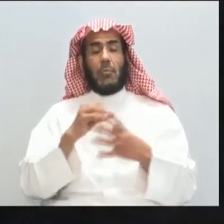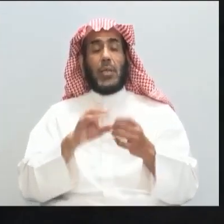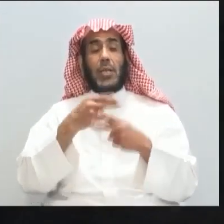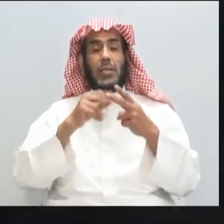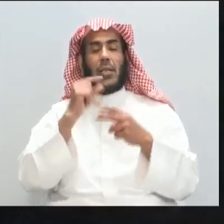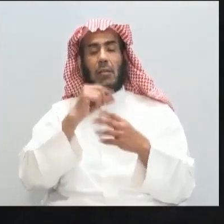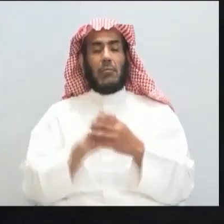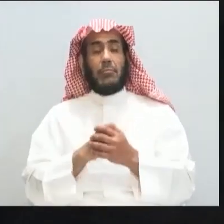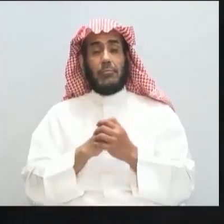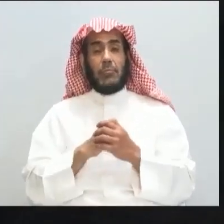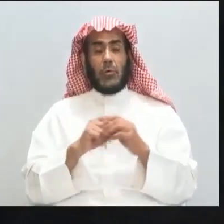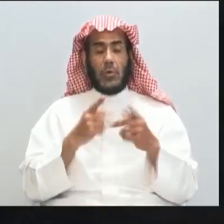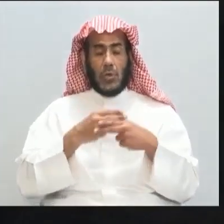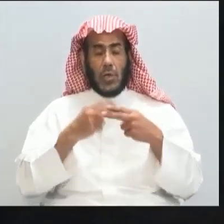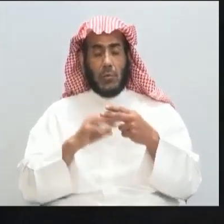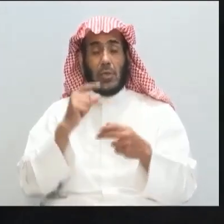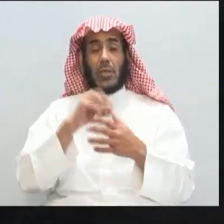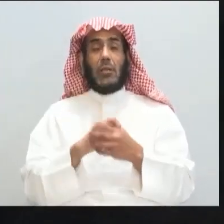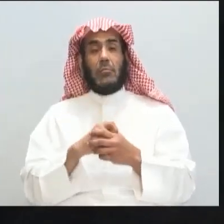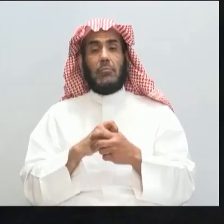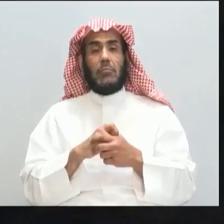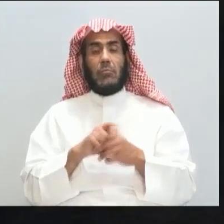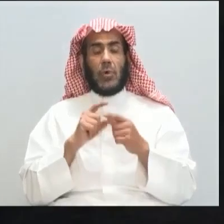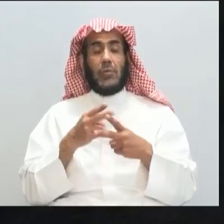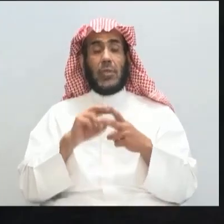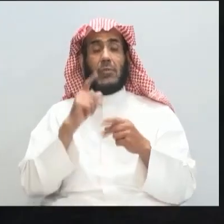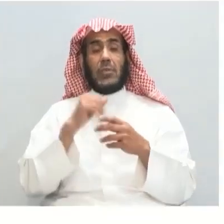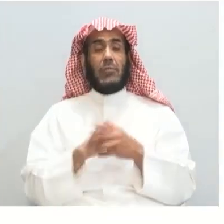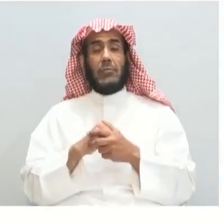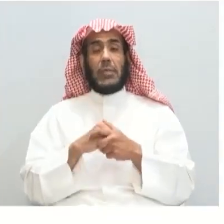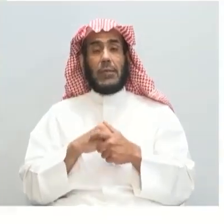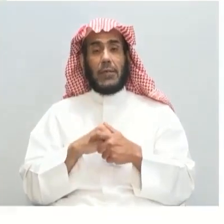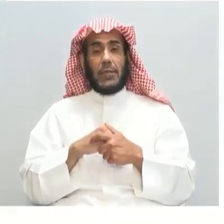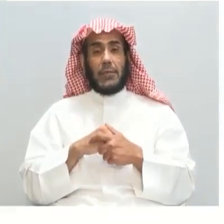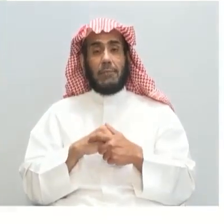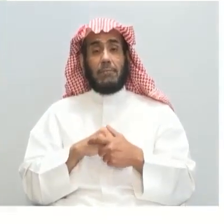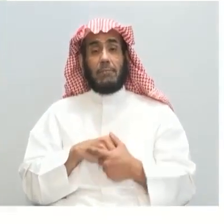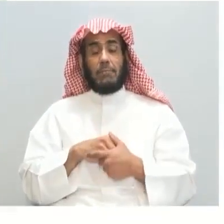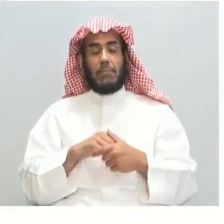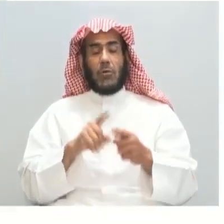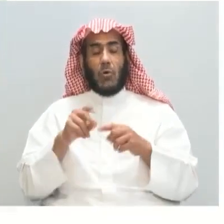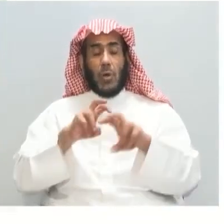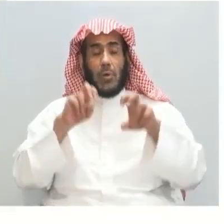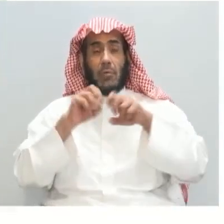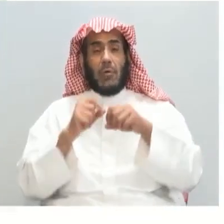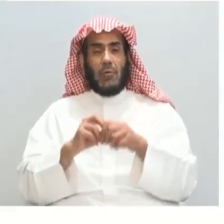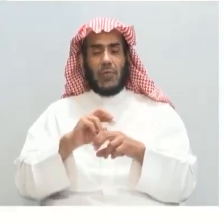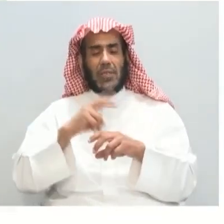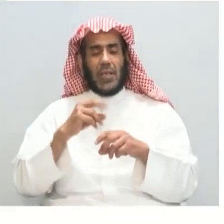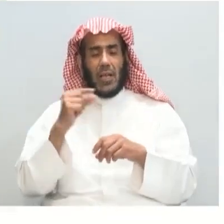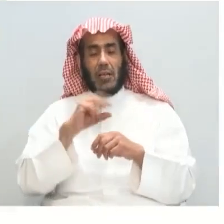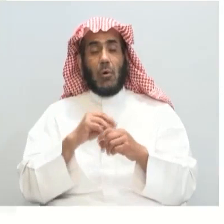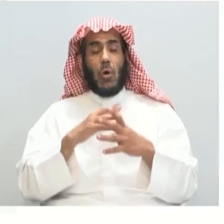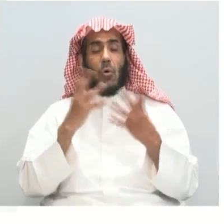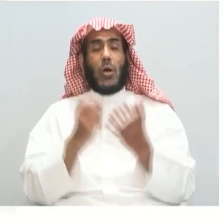الكلمه بنيه الكلمه يعرف به احوال ابنيه الكلمه هذا في تعريف الصرف وهو يبحث في صيغ الكلمه